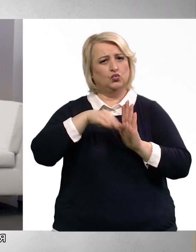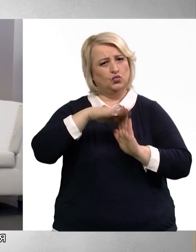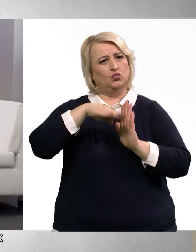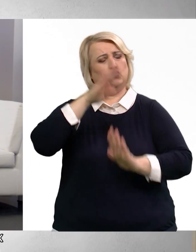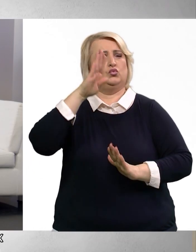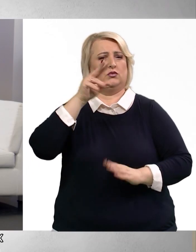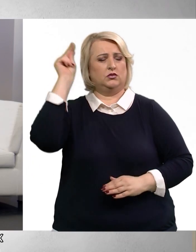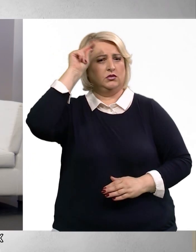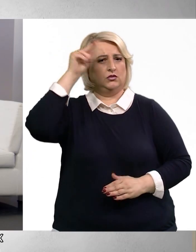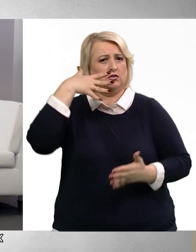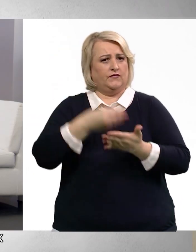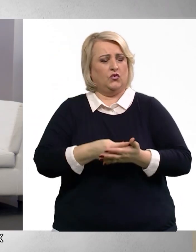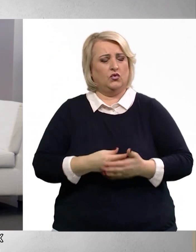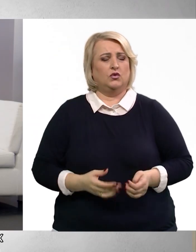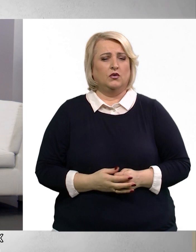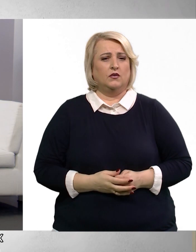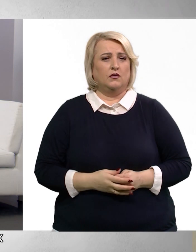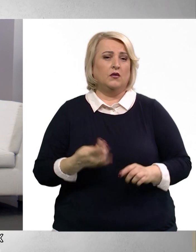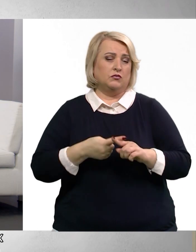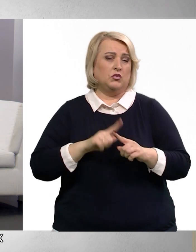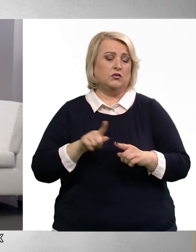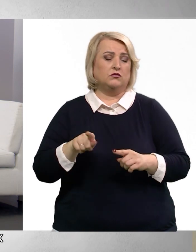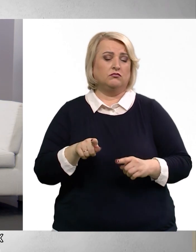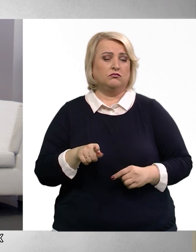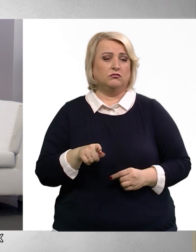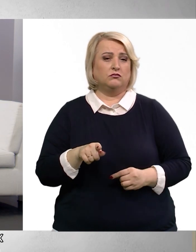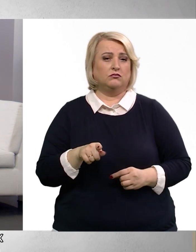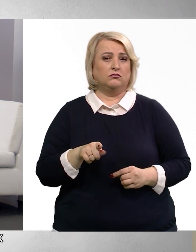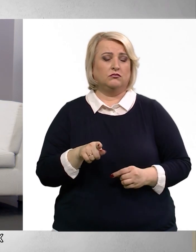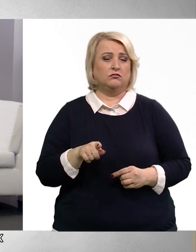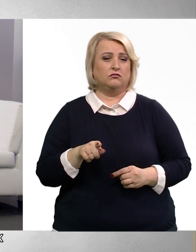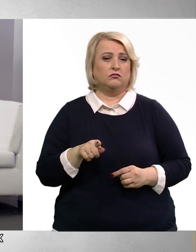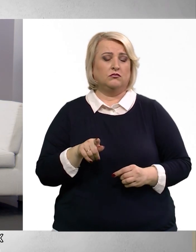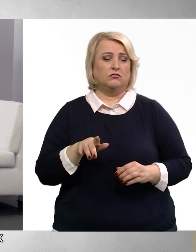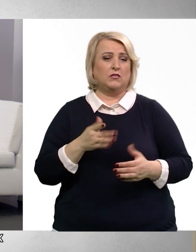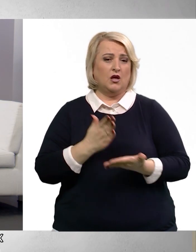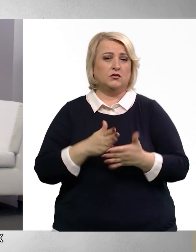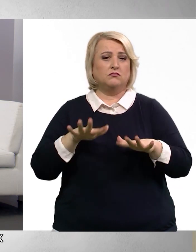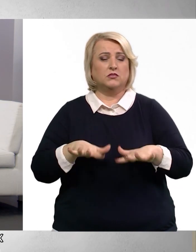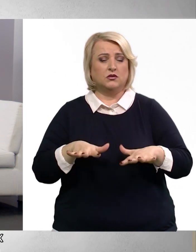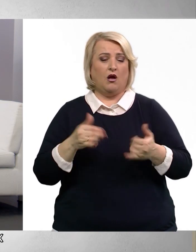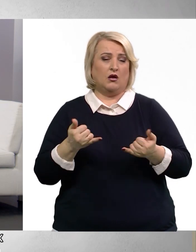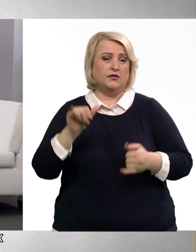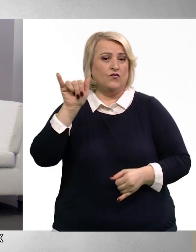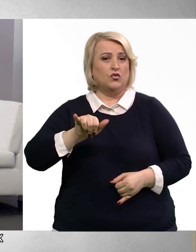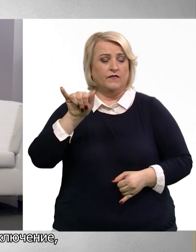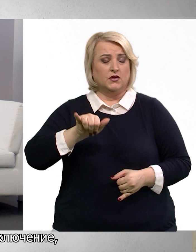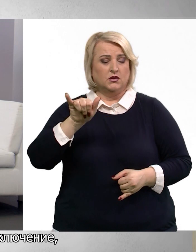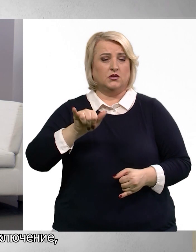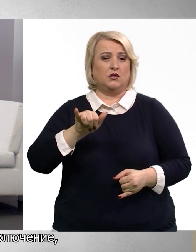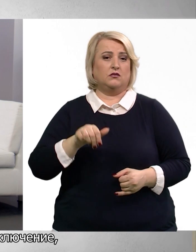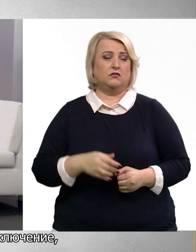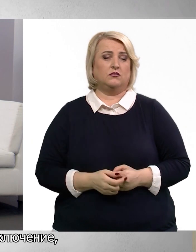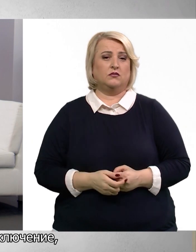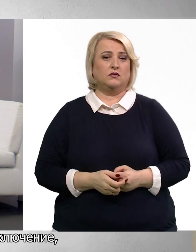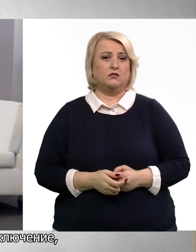aceea aceste platforme sunt deschise astăzi în universități. ASEMUL nu